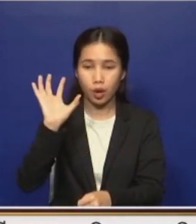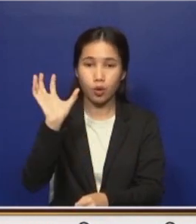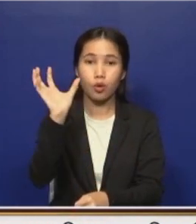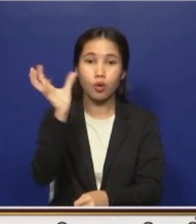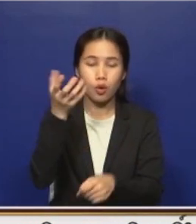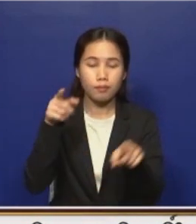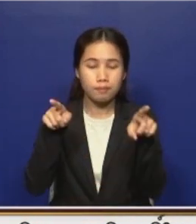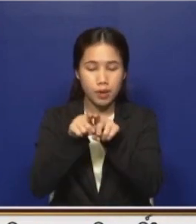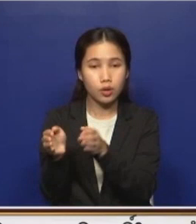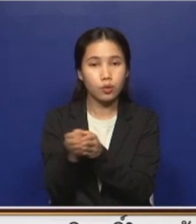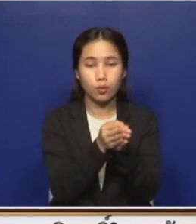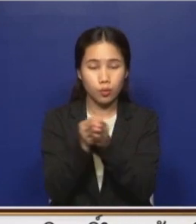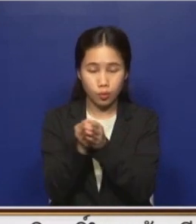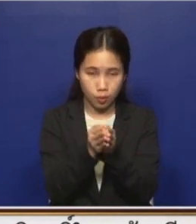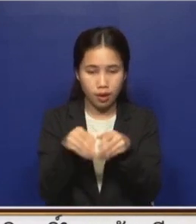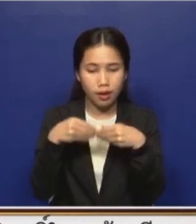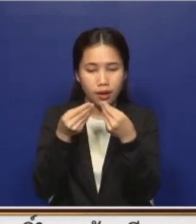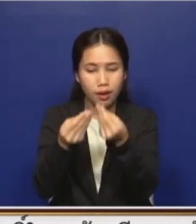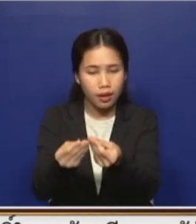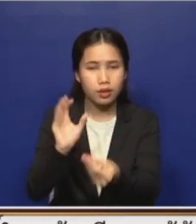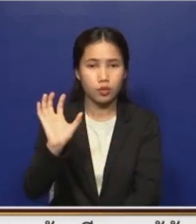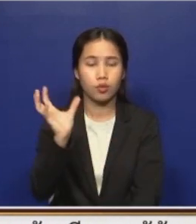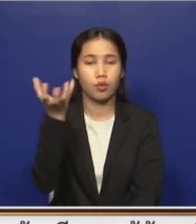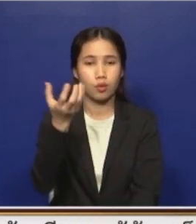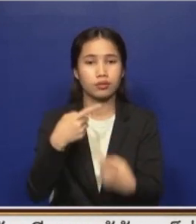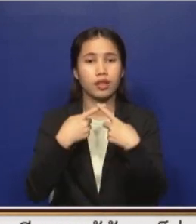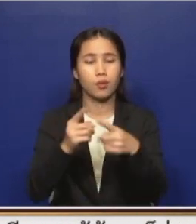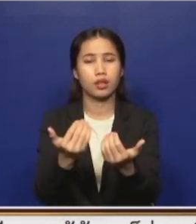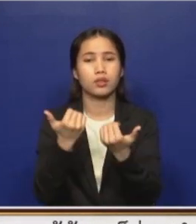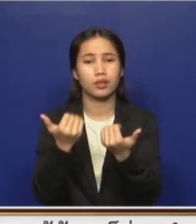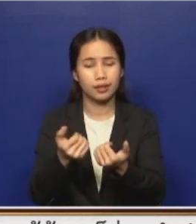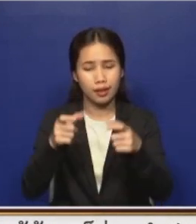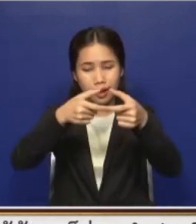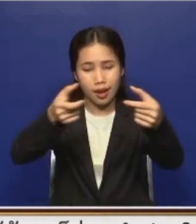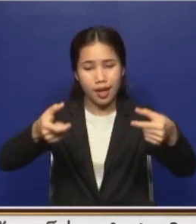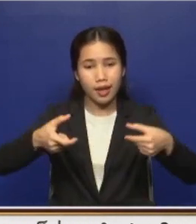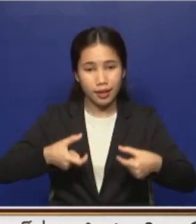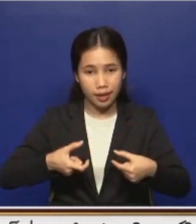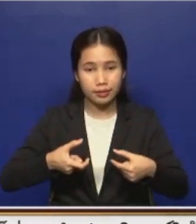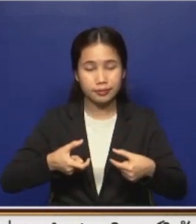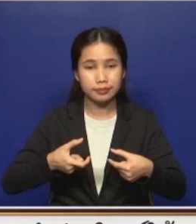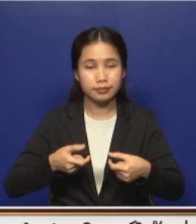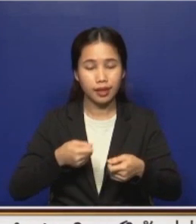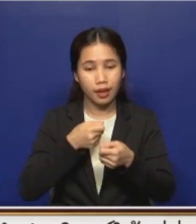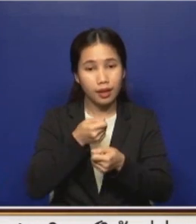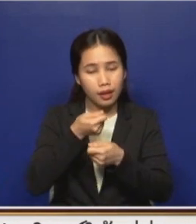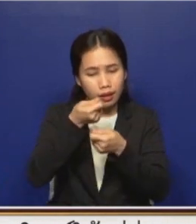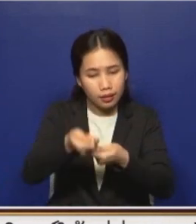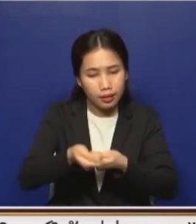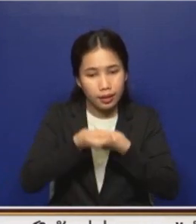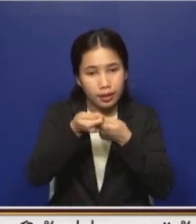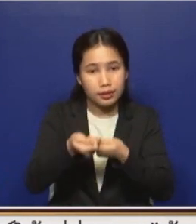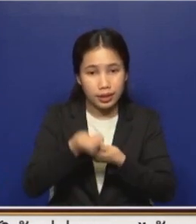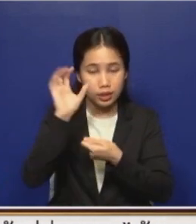านออกมาว่าพบว่าประเทศไทยเกิดความหิวโหยฮะในสัดส่วน